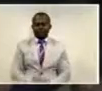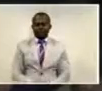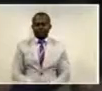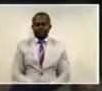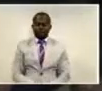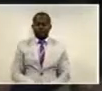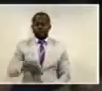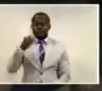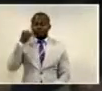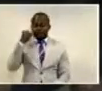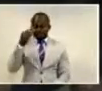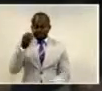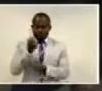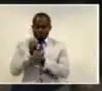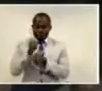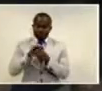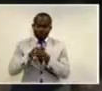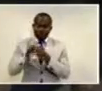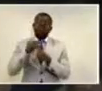ukora business ushaka kwikura